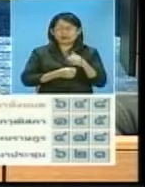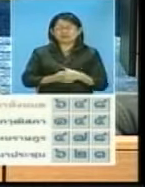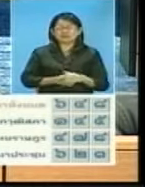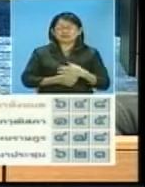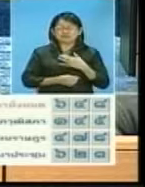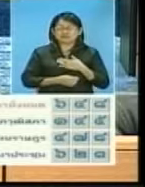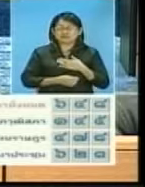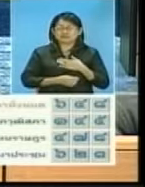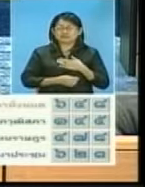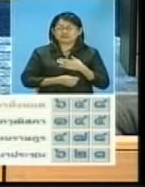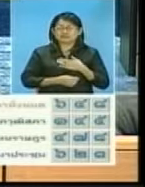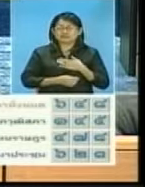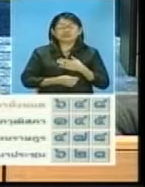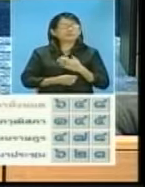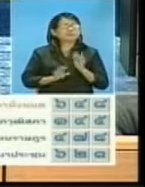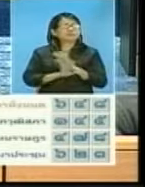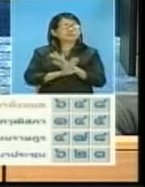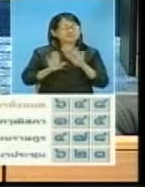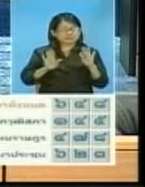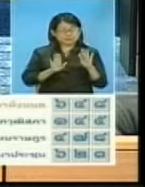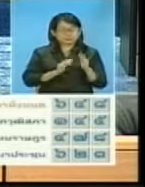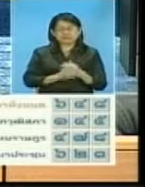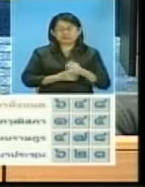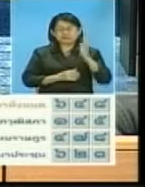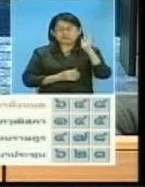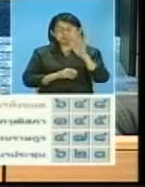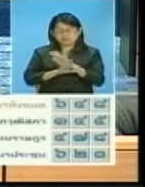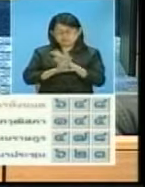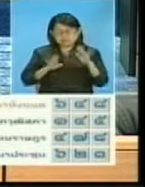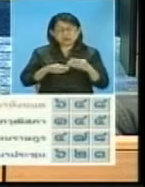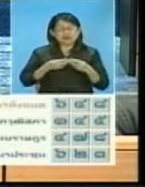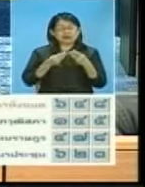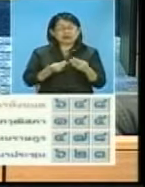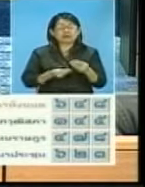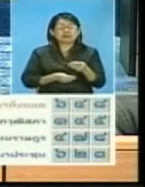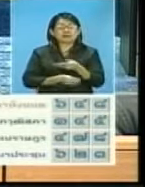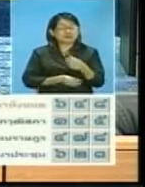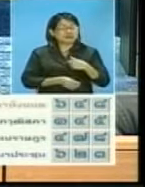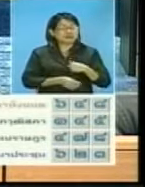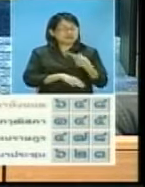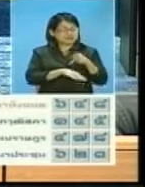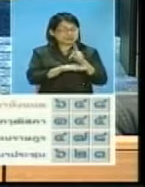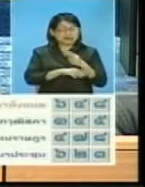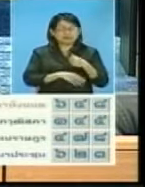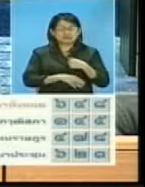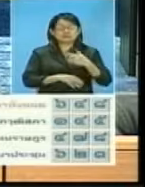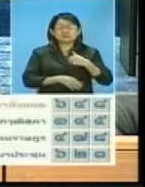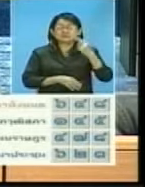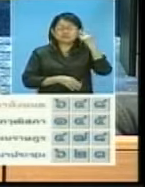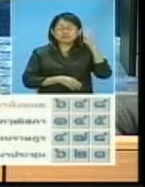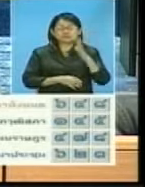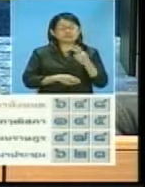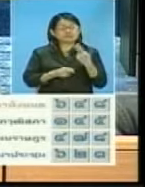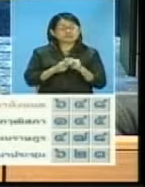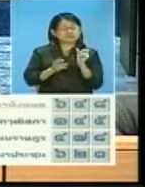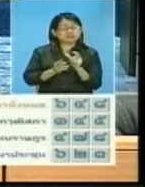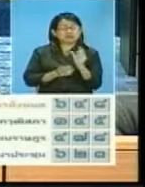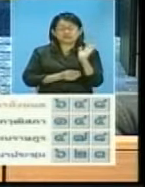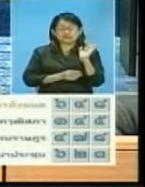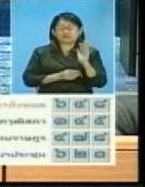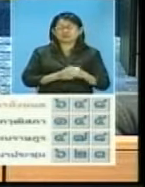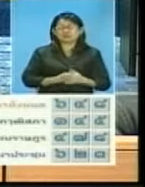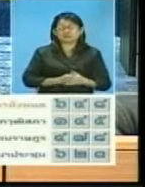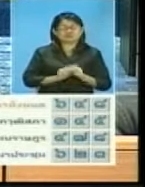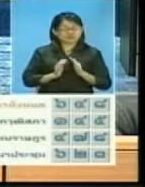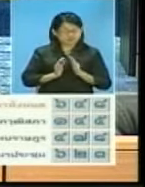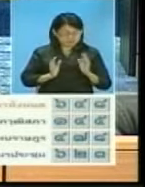ยินดีติดไม่ติดใจที่จะอภิปรายในมาตรานี้ต่อเพื่อท่านประธานจะได้สบายใจไม่ต้องใส่ชื่อผมเป็นผู้อภิปรายในลำดับ